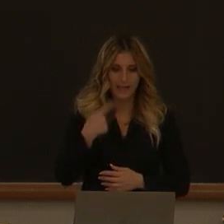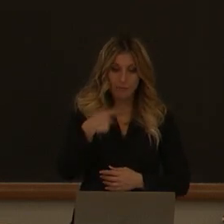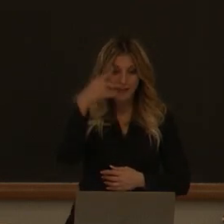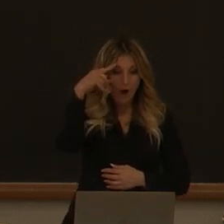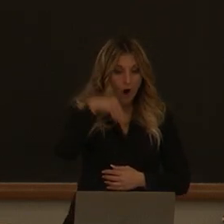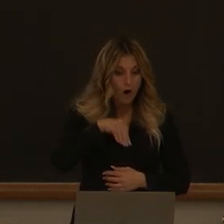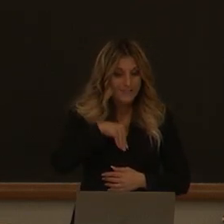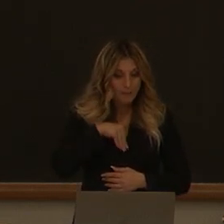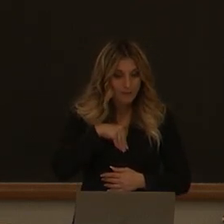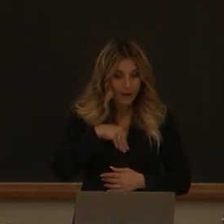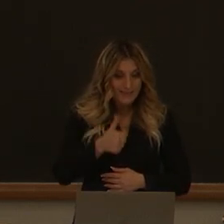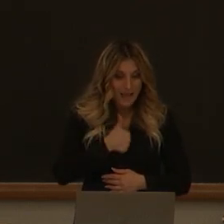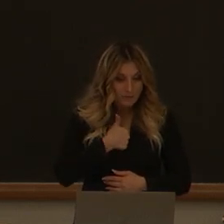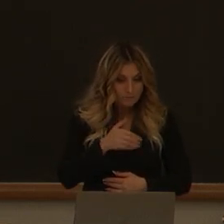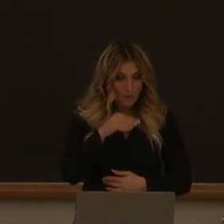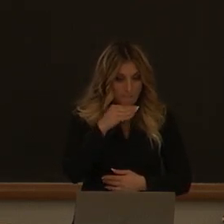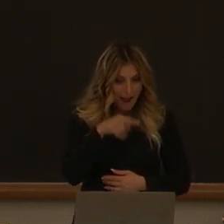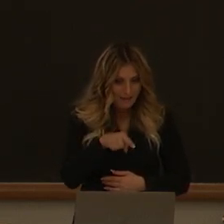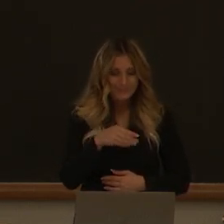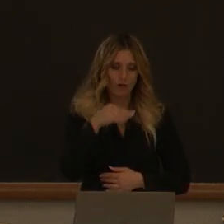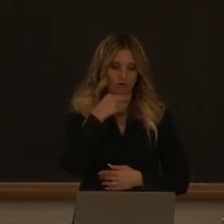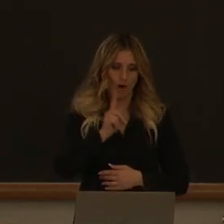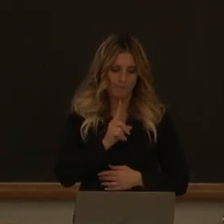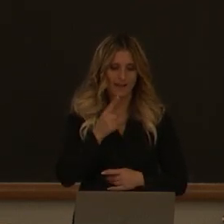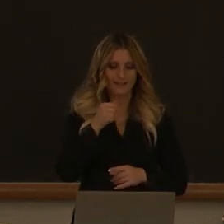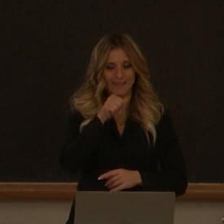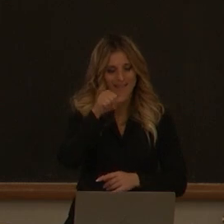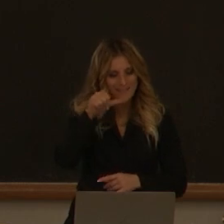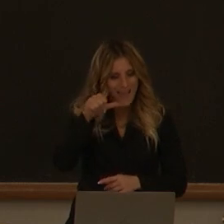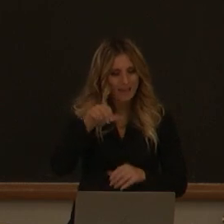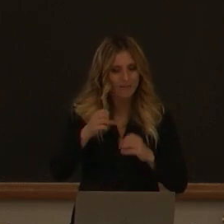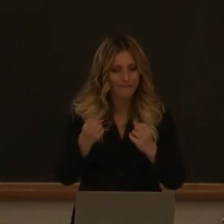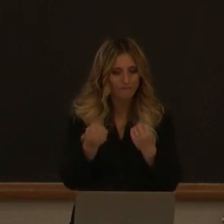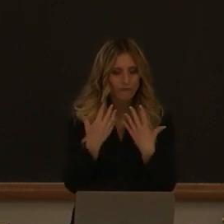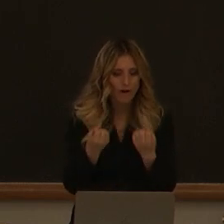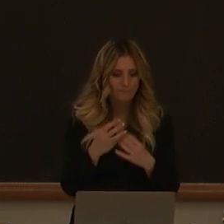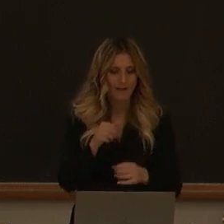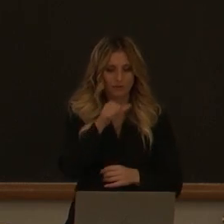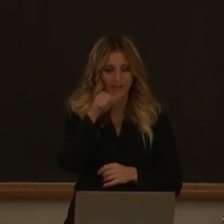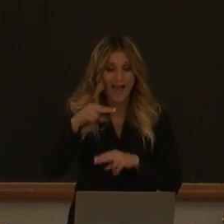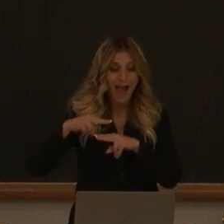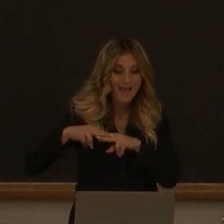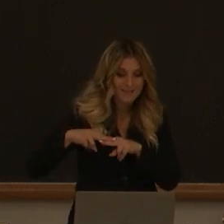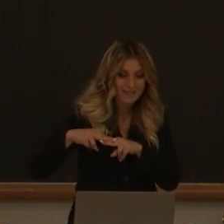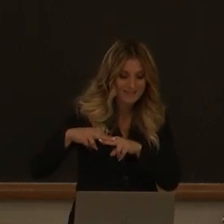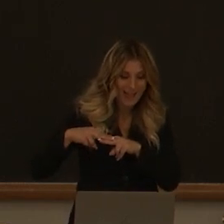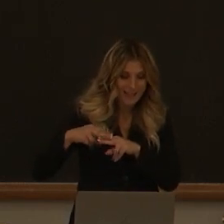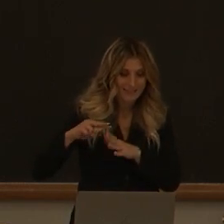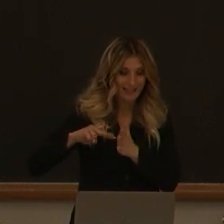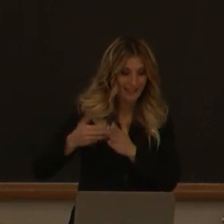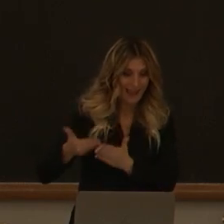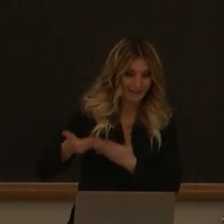basta, perché deve essere accompagnata dalla formazione, deve essere accompagnata dall'assistenza tecnica, deve